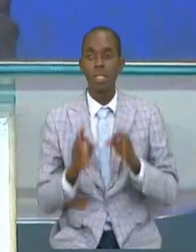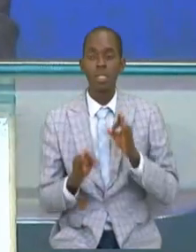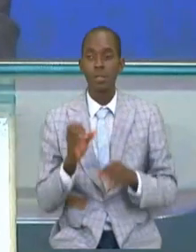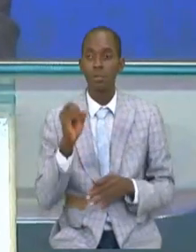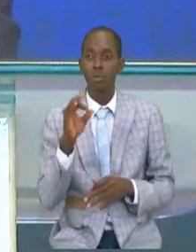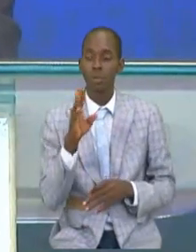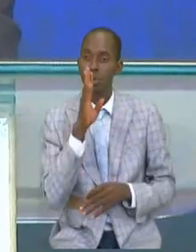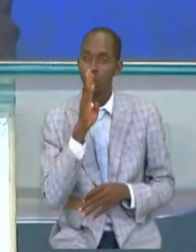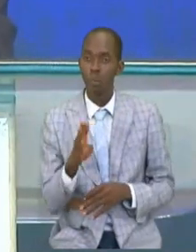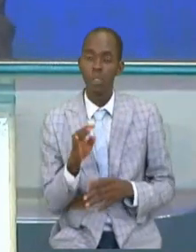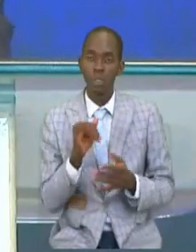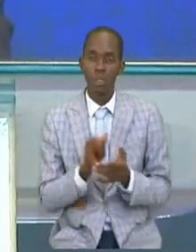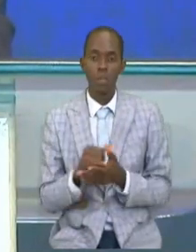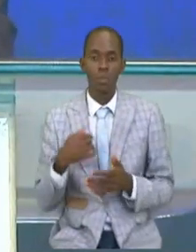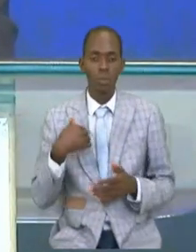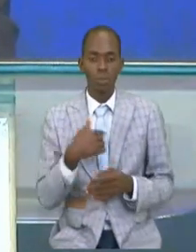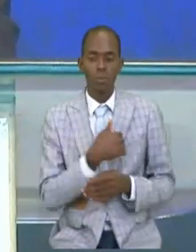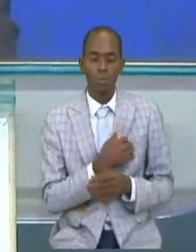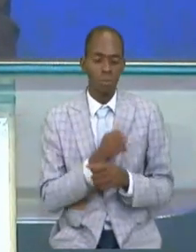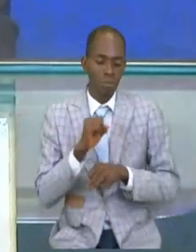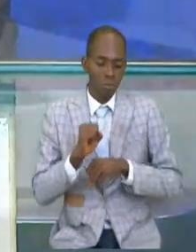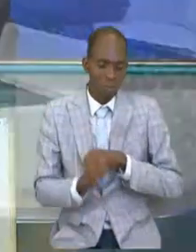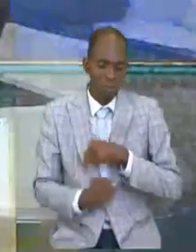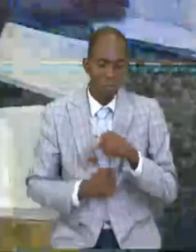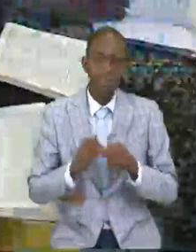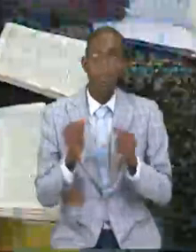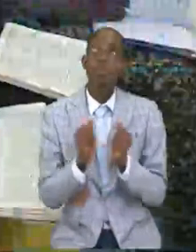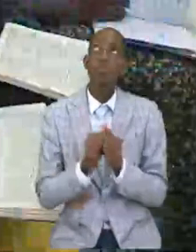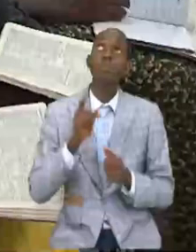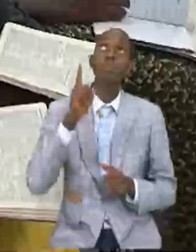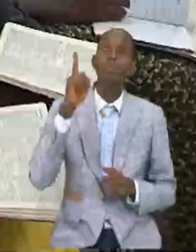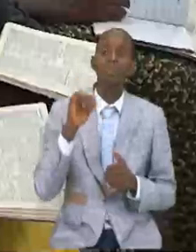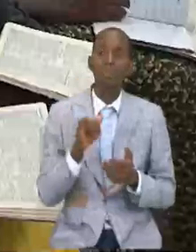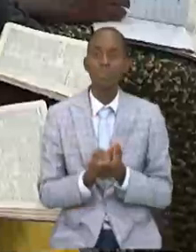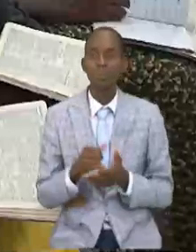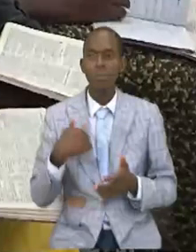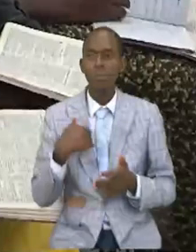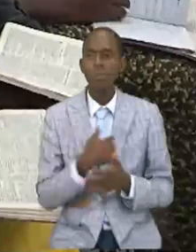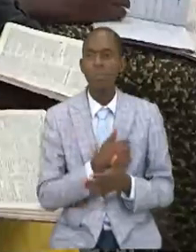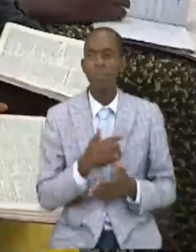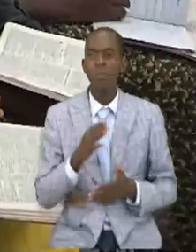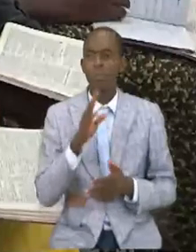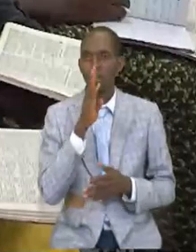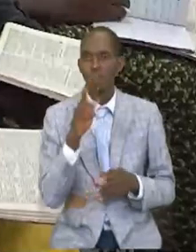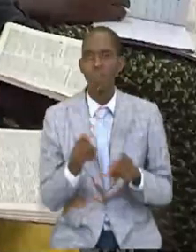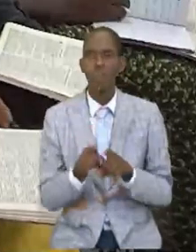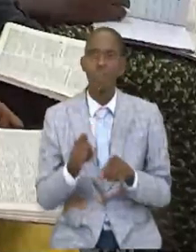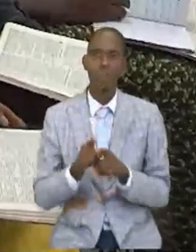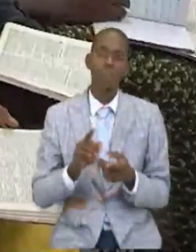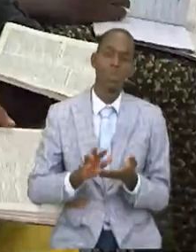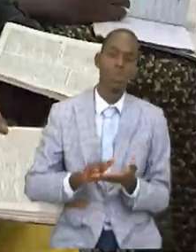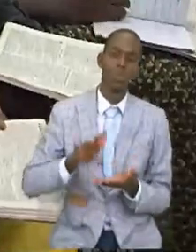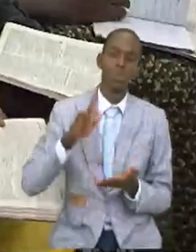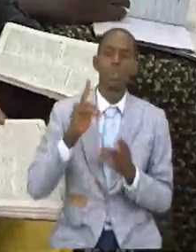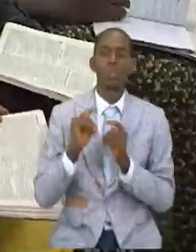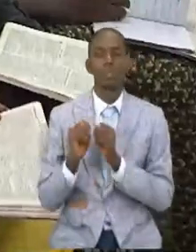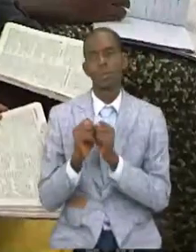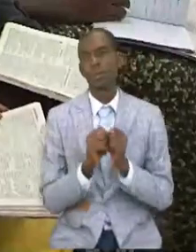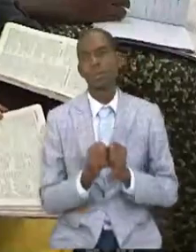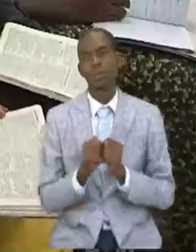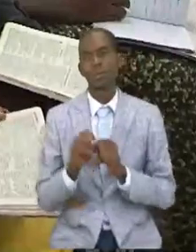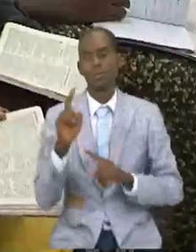si toutefois nous souffrons avec lui, afin d'être glorifiés avec